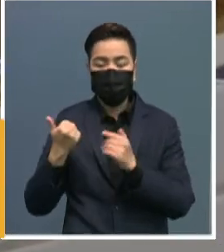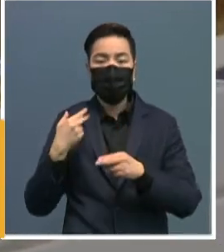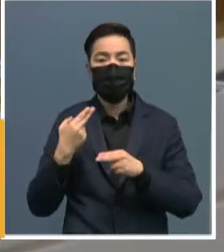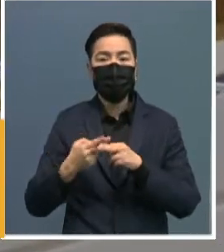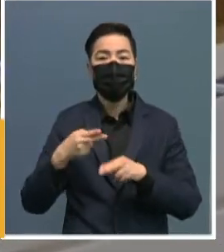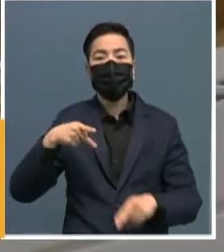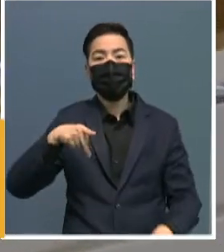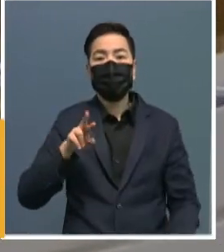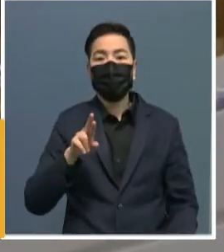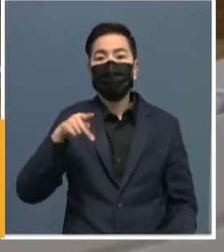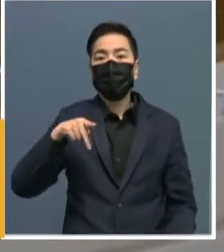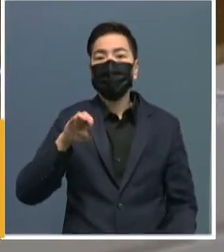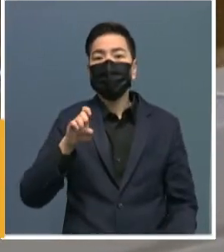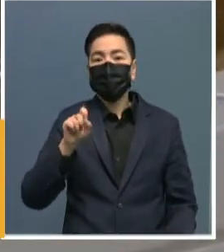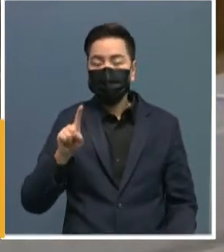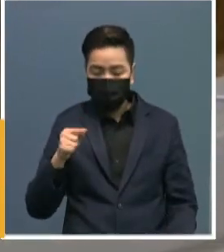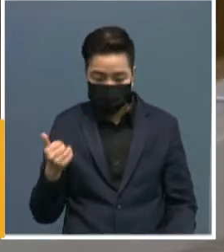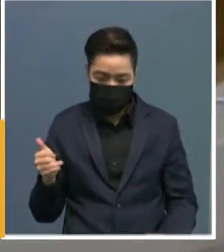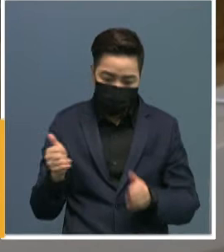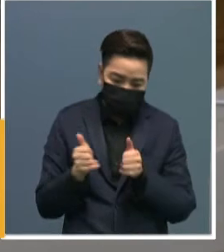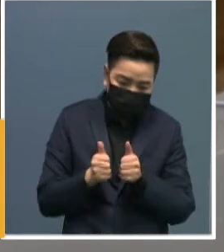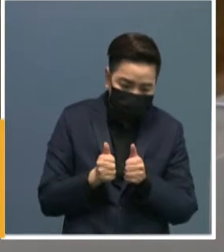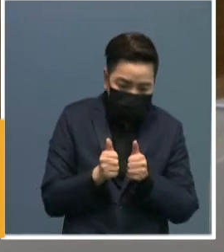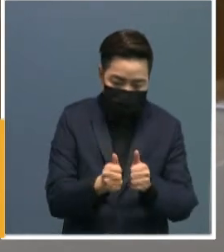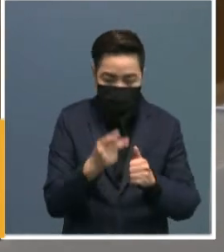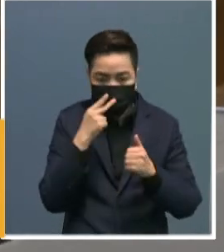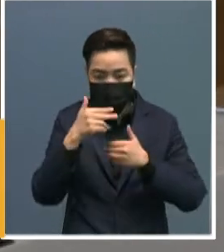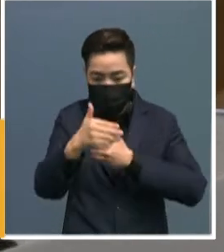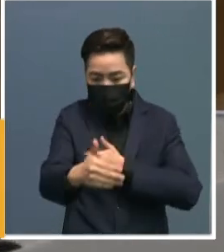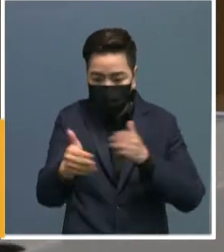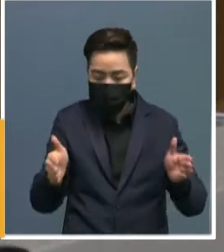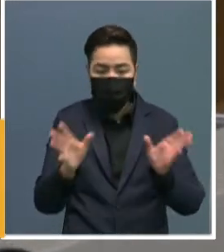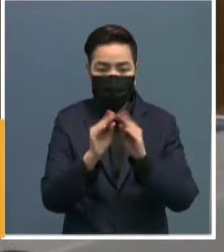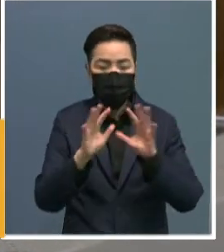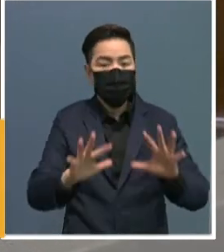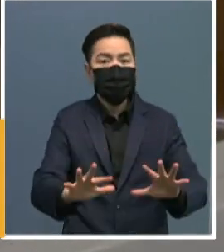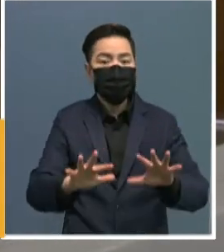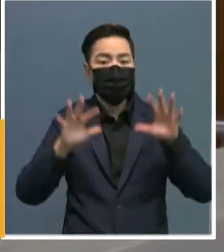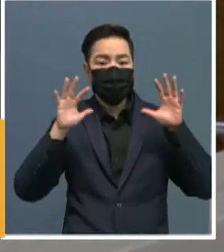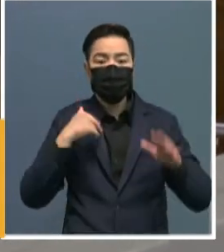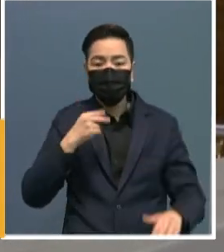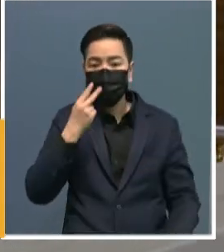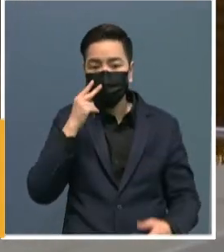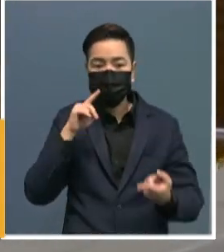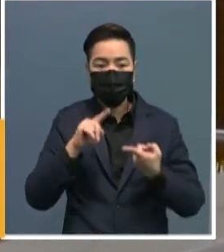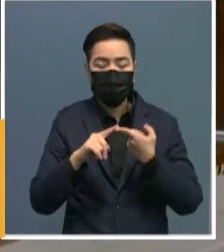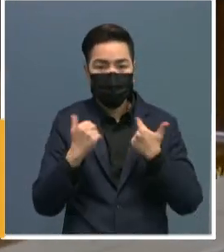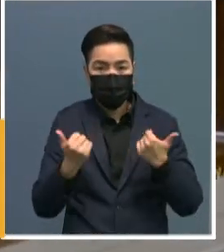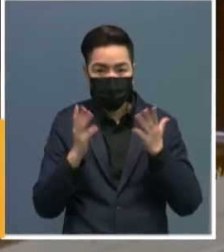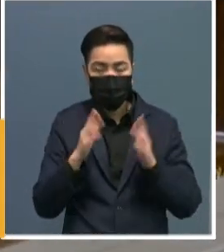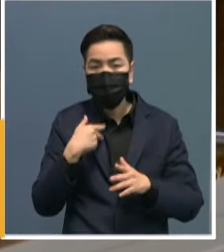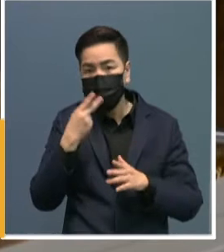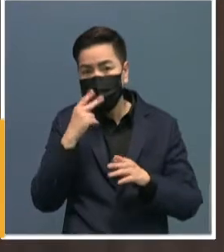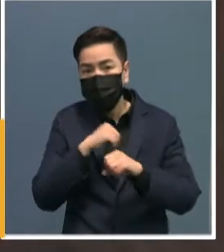ราษฎรกับคุณพรพิศเจริญตรวจความพร้อมห้องประชุมเพื่อเตรียมความพร้อมเขาบอกว่าจะได้เป็นการป้องกันการแพร่ระบาด